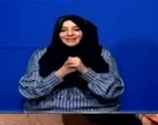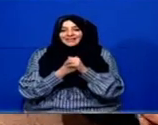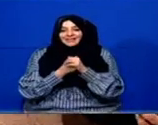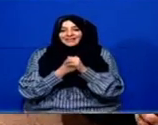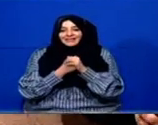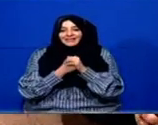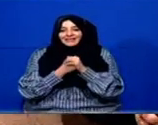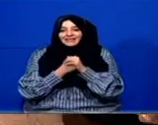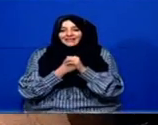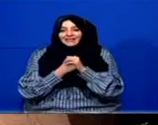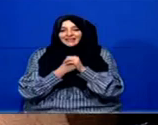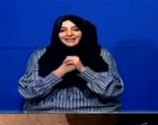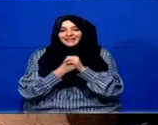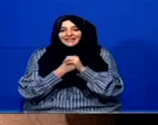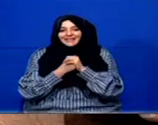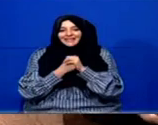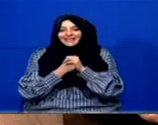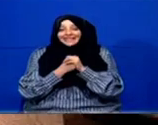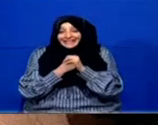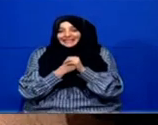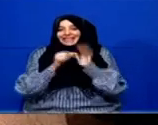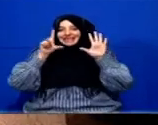السؤال الاخر يا اخويا غير السؤال الاخر